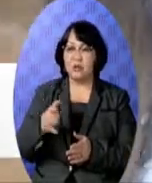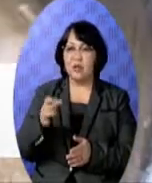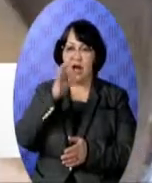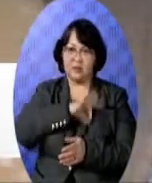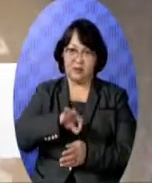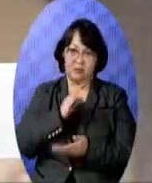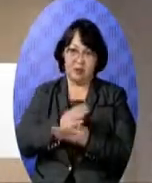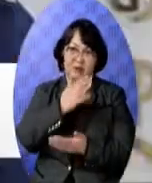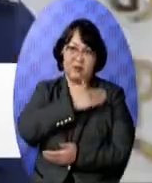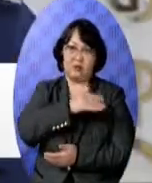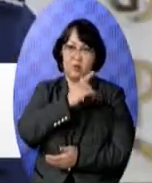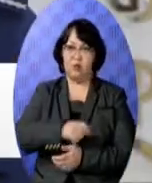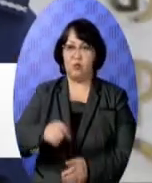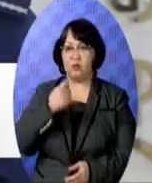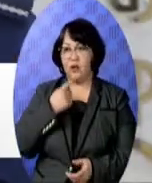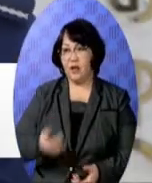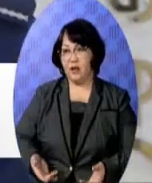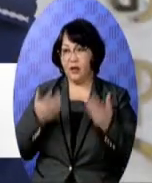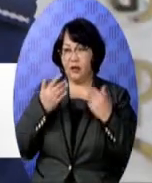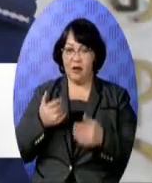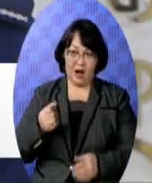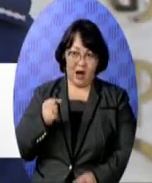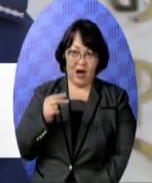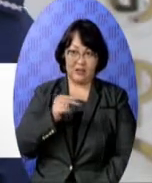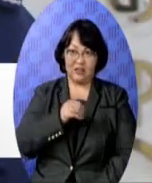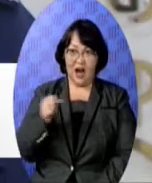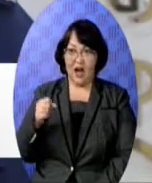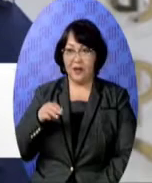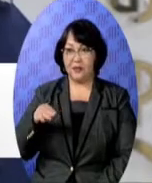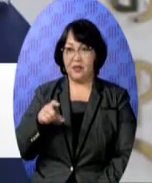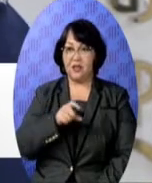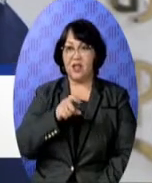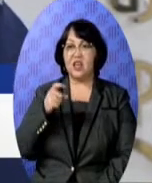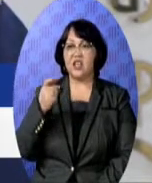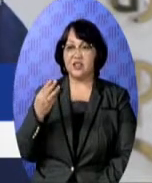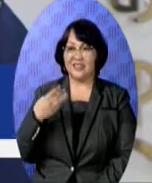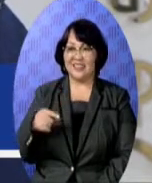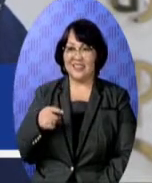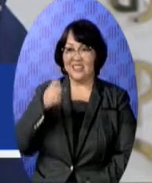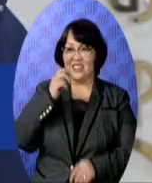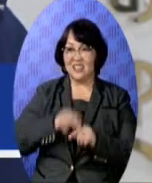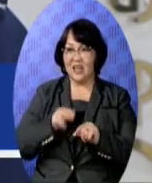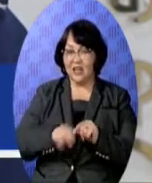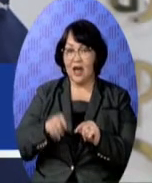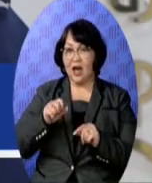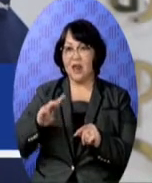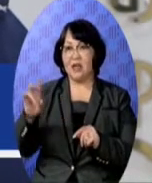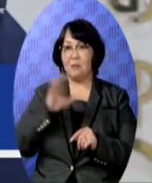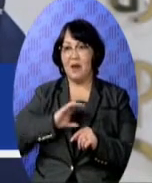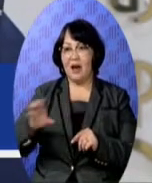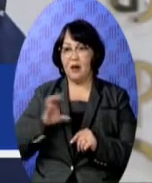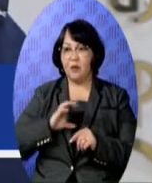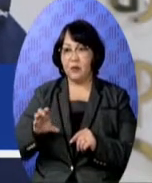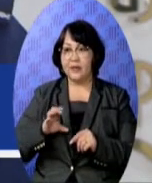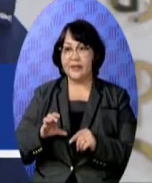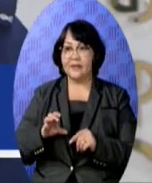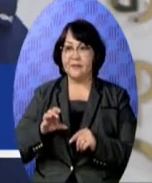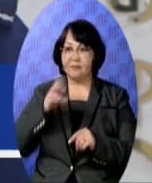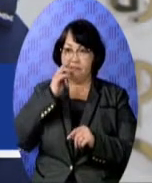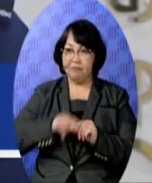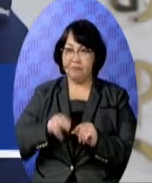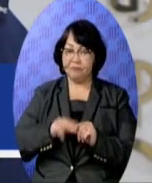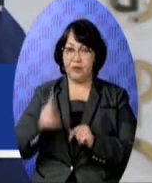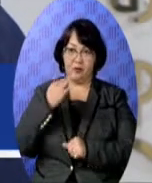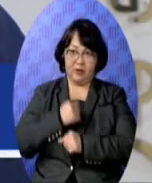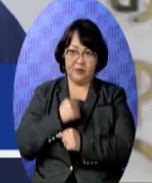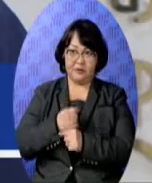байна. Очоод тийшэнд үзлэг хийх, за аж ахуйн нэгжүүдийг одоо үе шаттайгаар шалгах